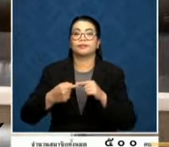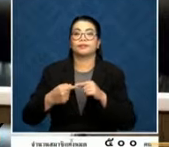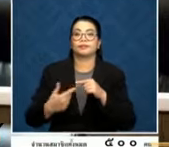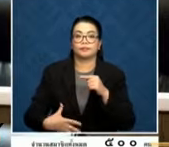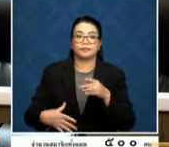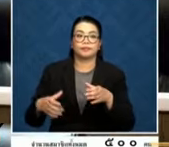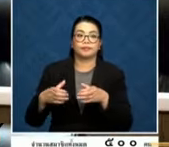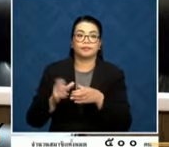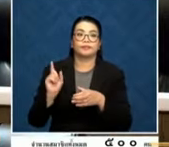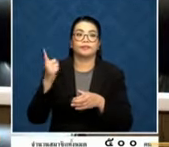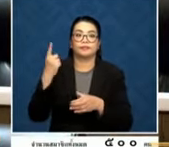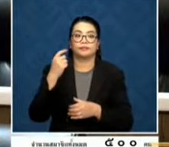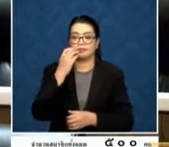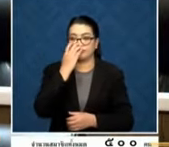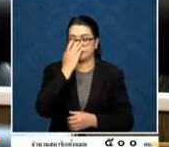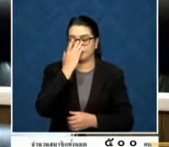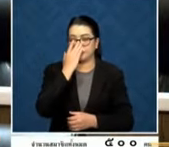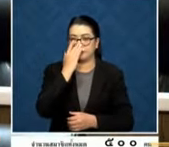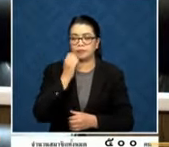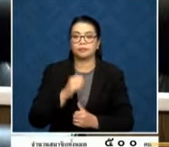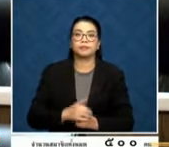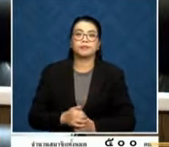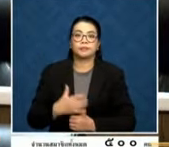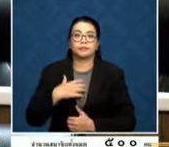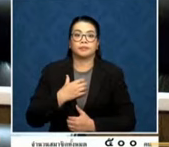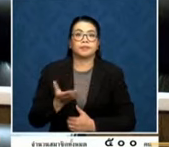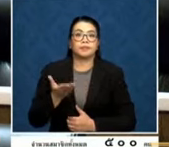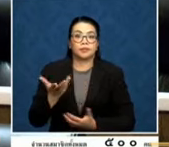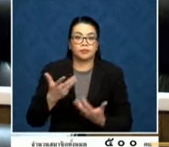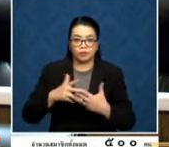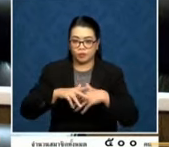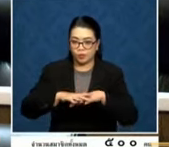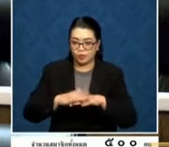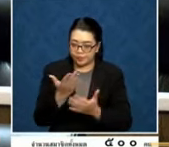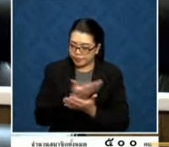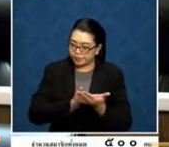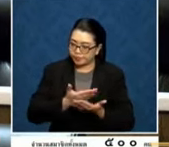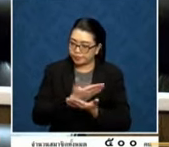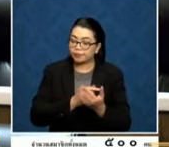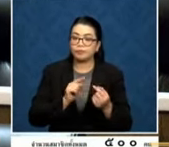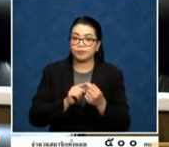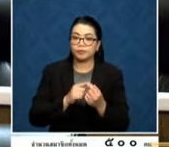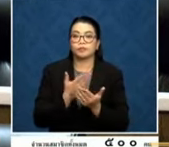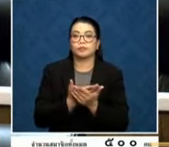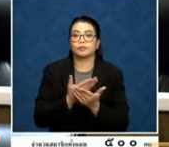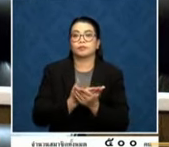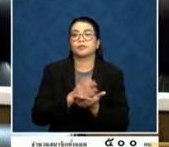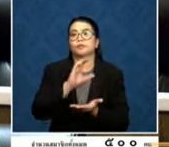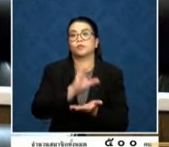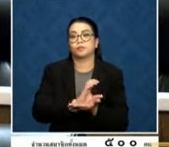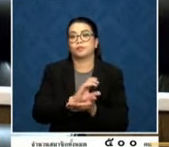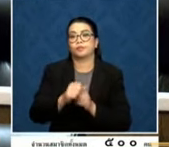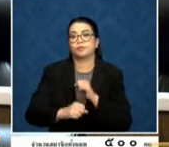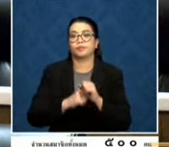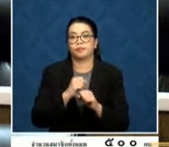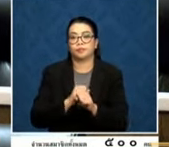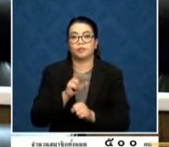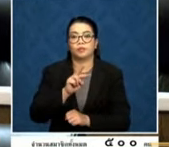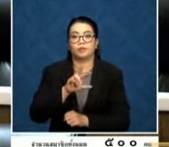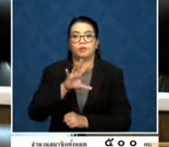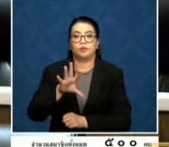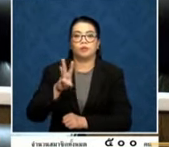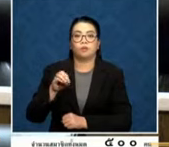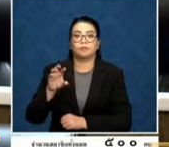ใหม่ผมเองก็ขอมีส่วนร่วมในในการพิจารณาร่างงบประมาณประจำปี